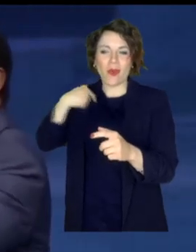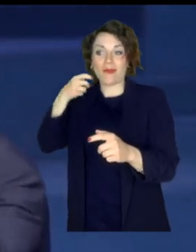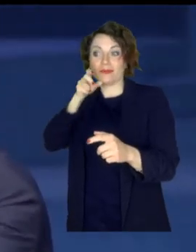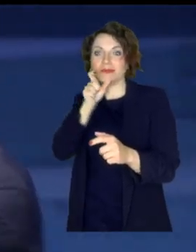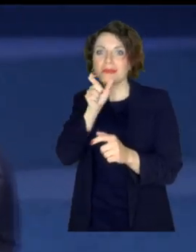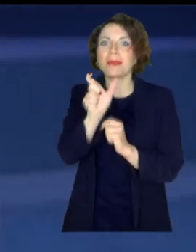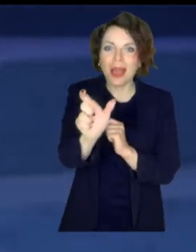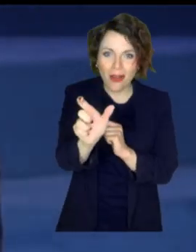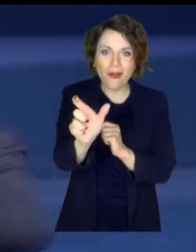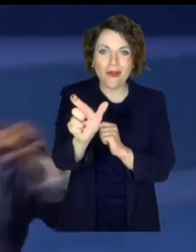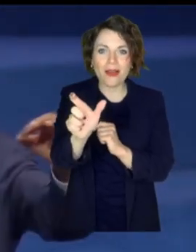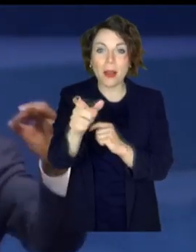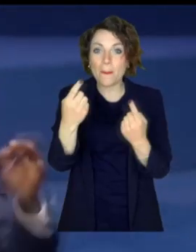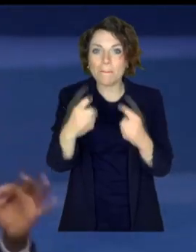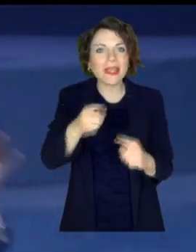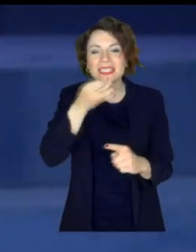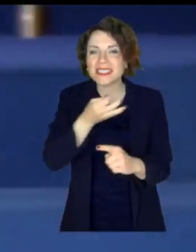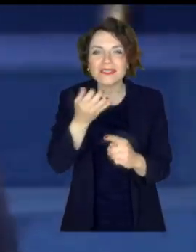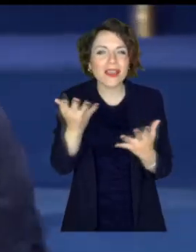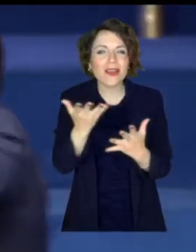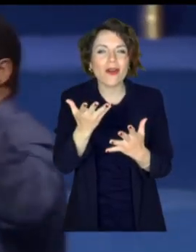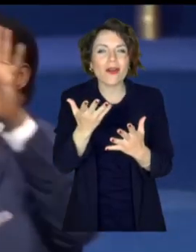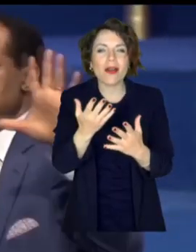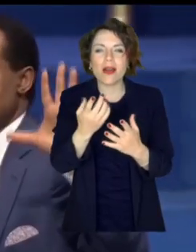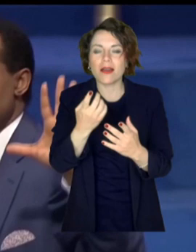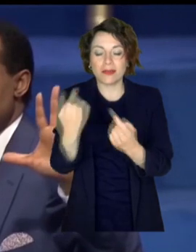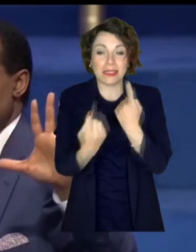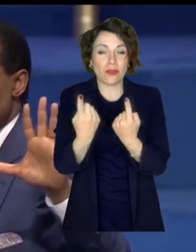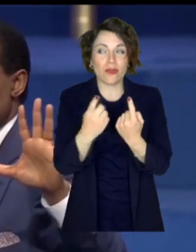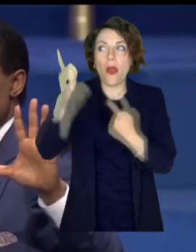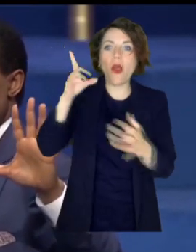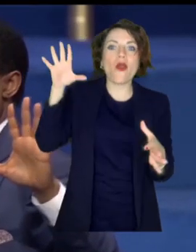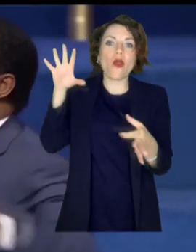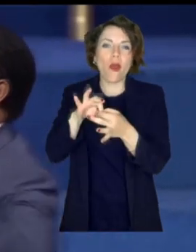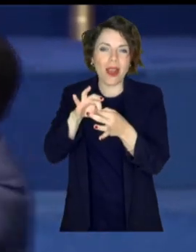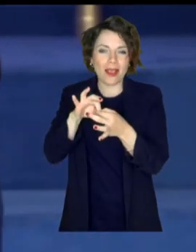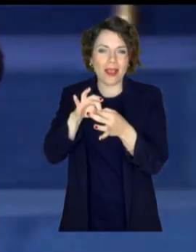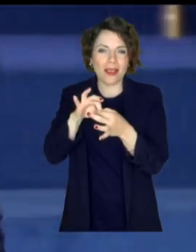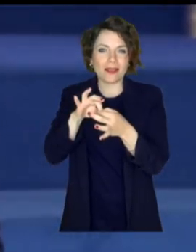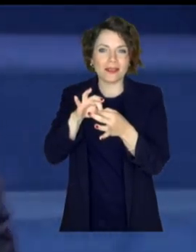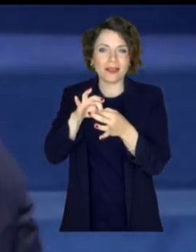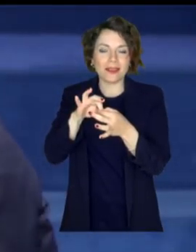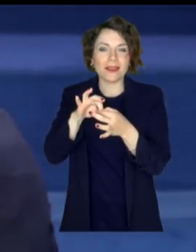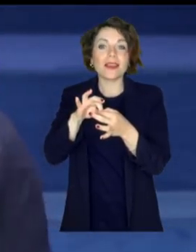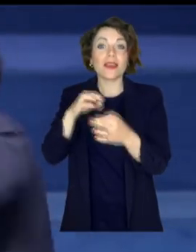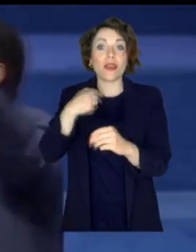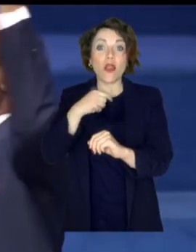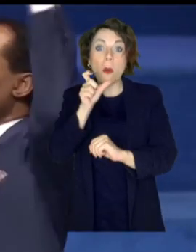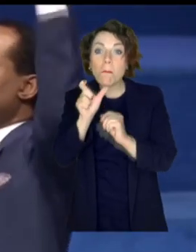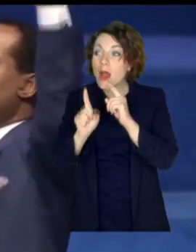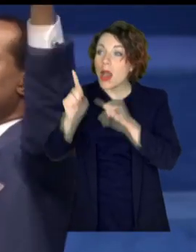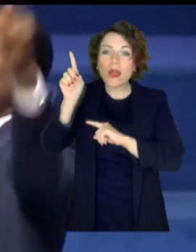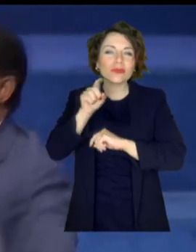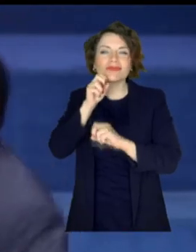che vuol dire tutto quello che è nato da Dio, vuol dire tutto quello che procede da Dio. Quindi, quando dichiaro la parola di